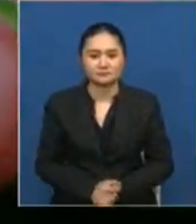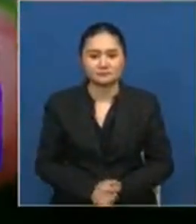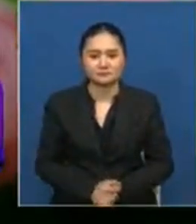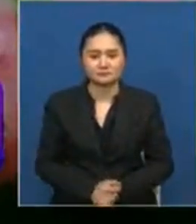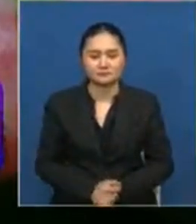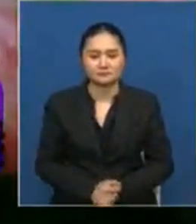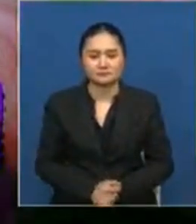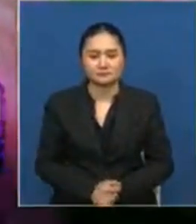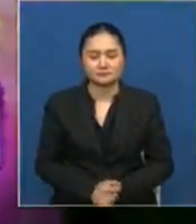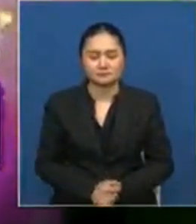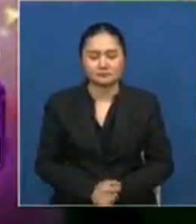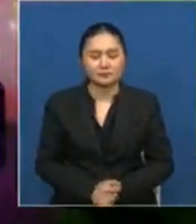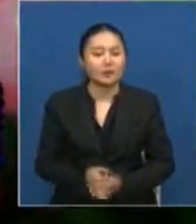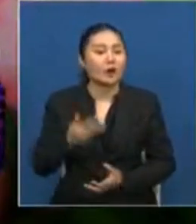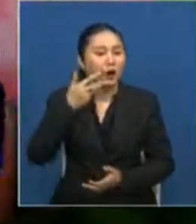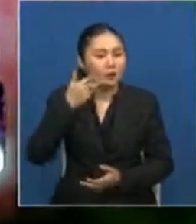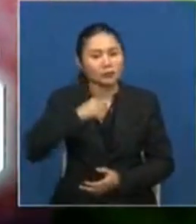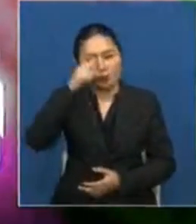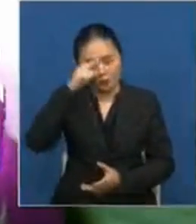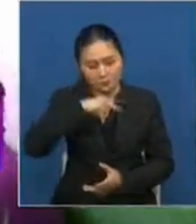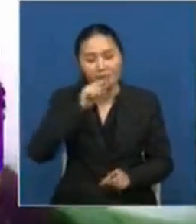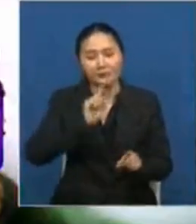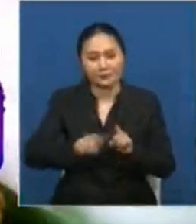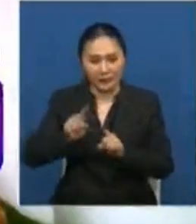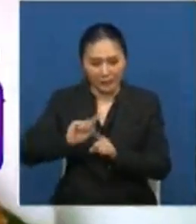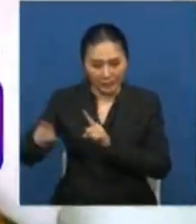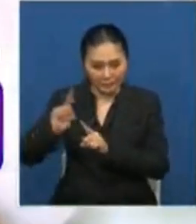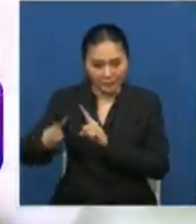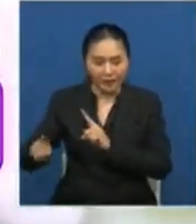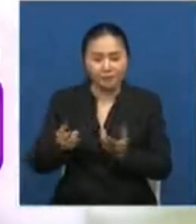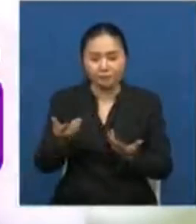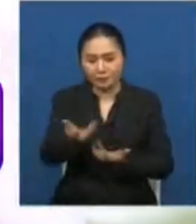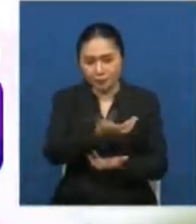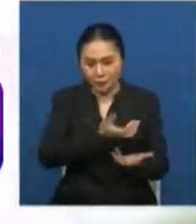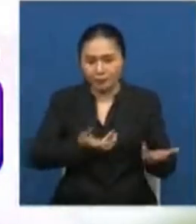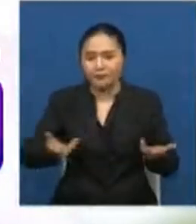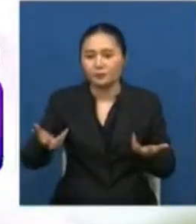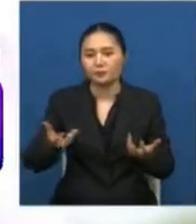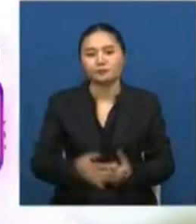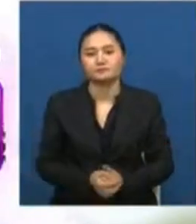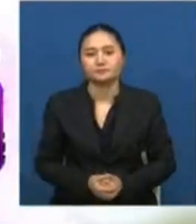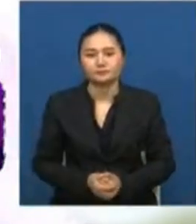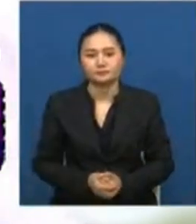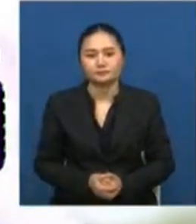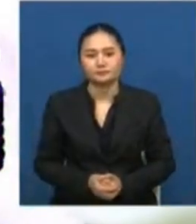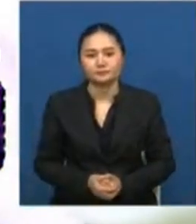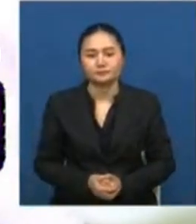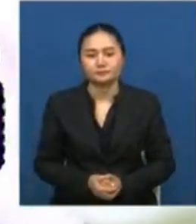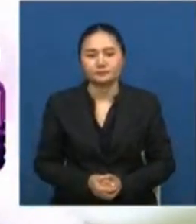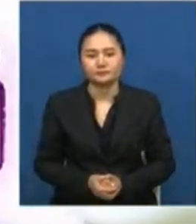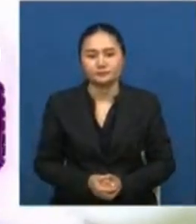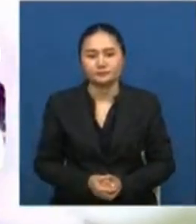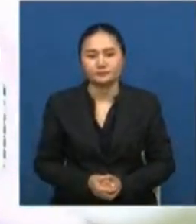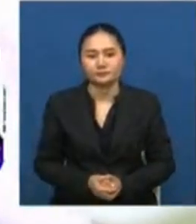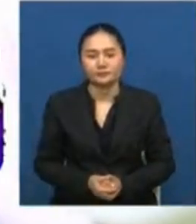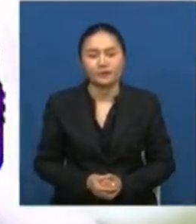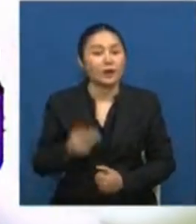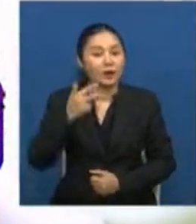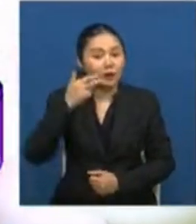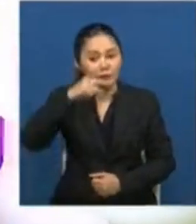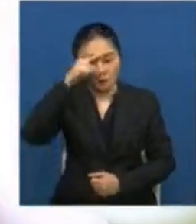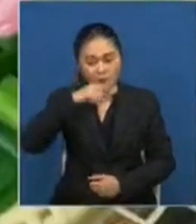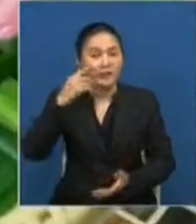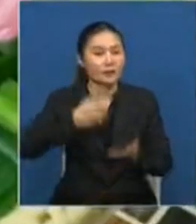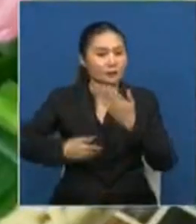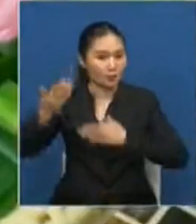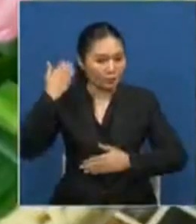หม้อแกงไข่ตะโก้ขนมชั้นข้าวเหนียวแก้วข้าวเหนียวสังขยาช่อม่วงผกากลองเปียกปูนและลูกชุบขนมไทยหลาก